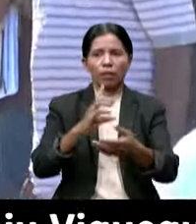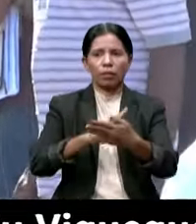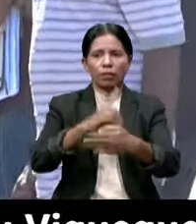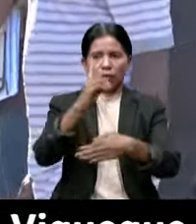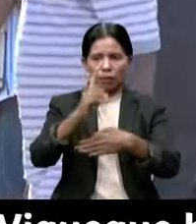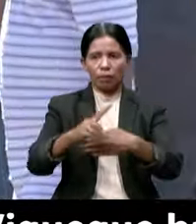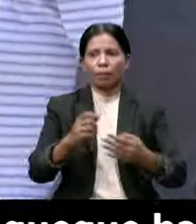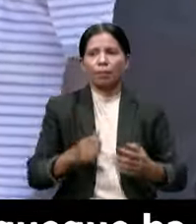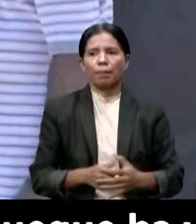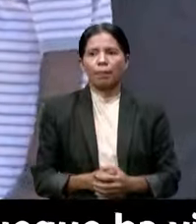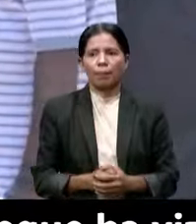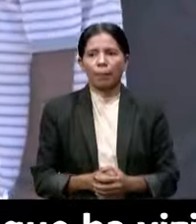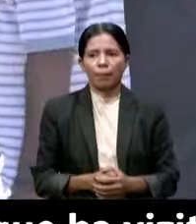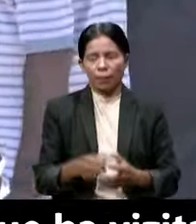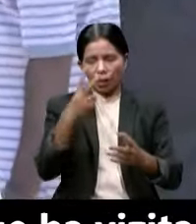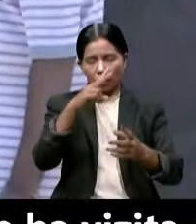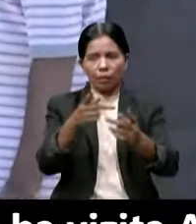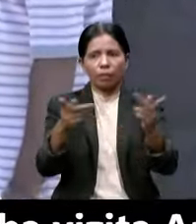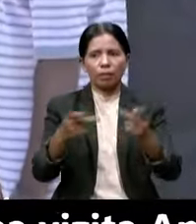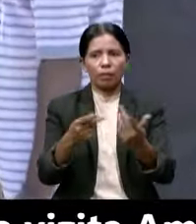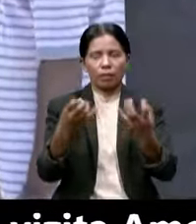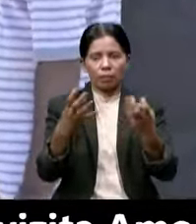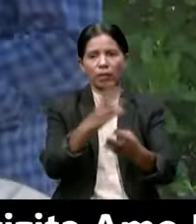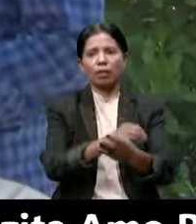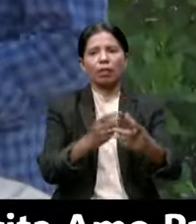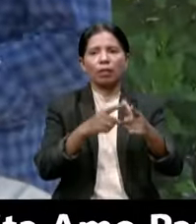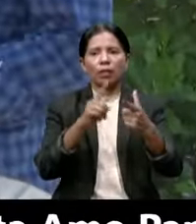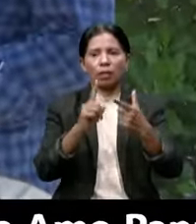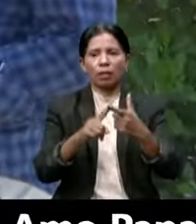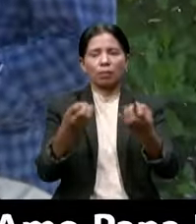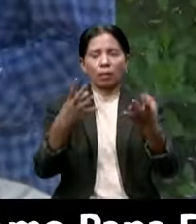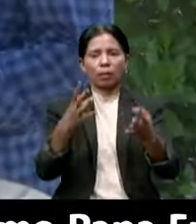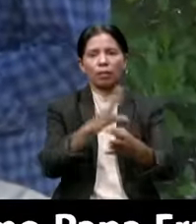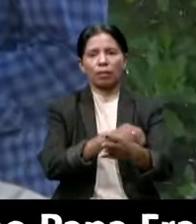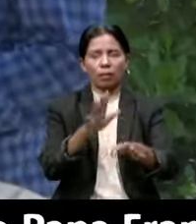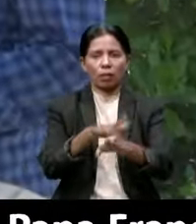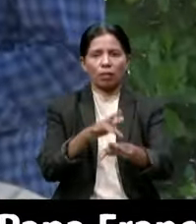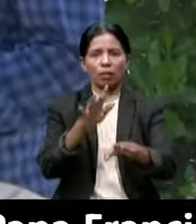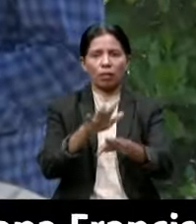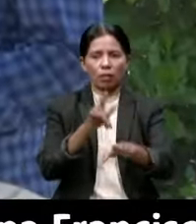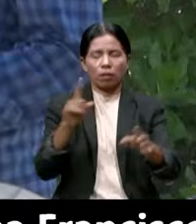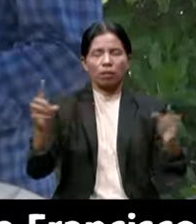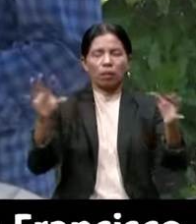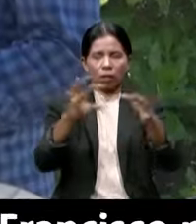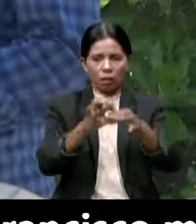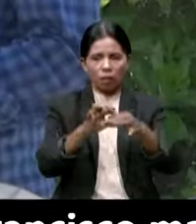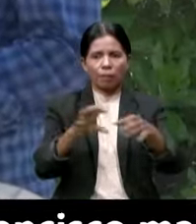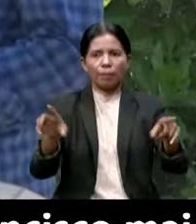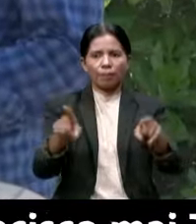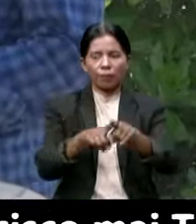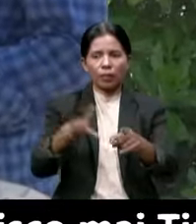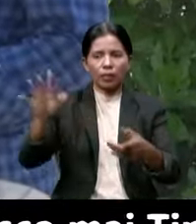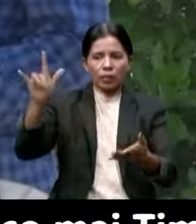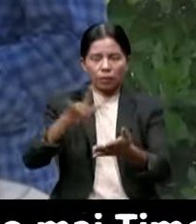desenvolpe. Nihare na Fatim Barak, kasa Fat Bot Barak hiya koneksaun bamalu, hanesang